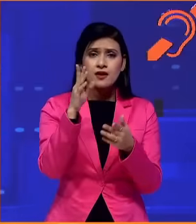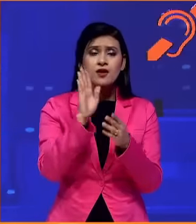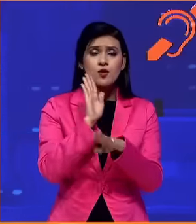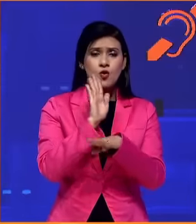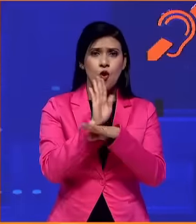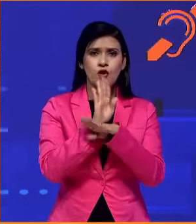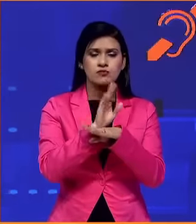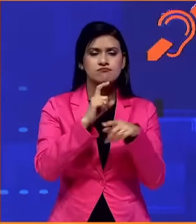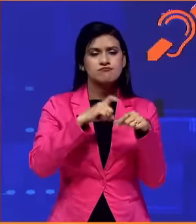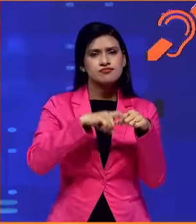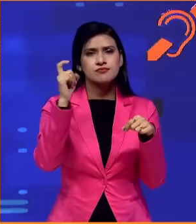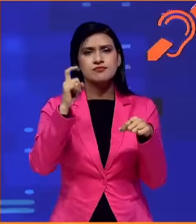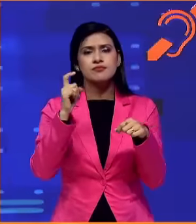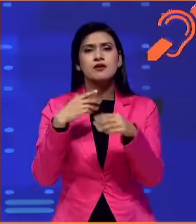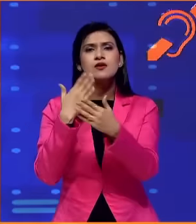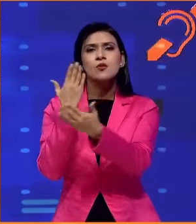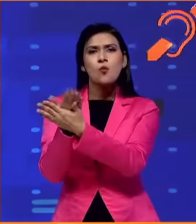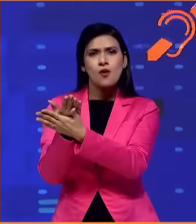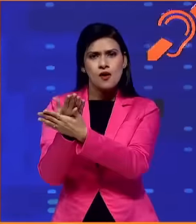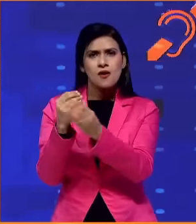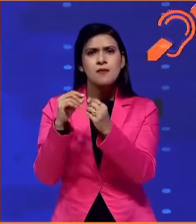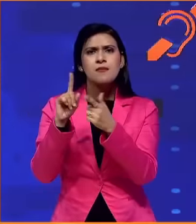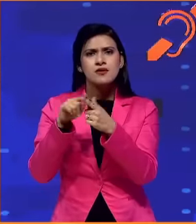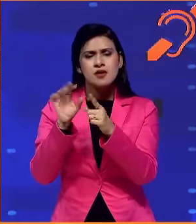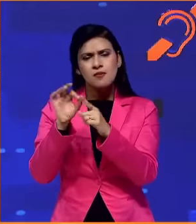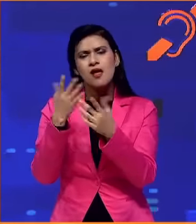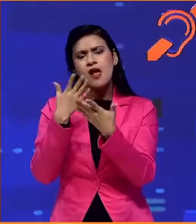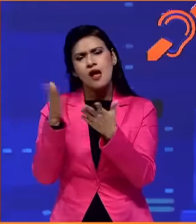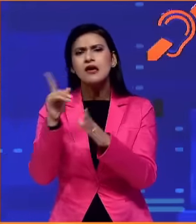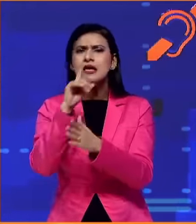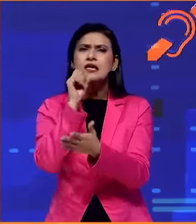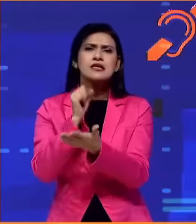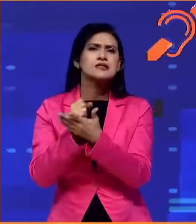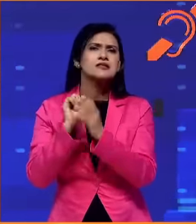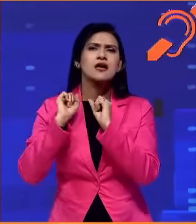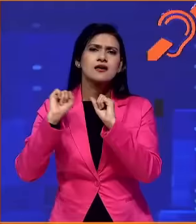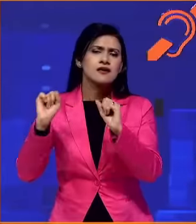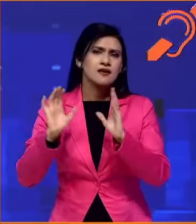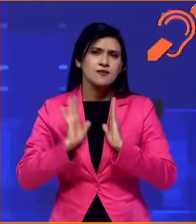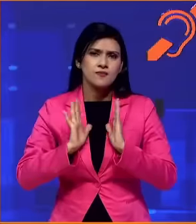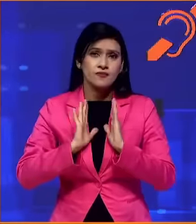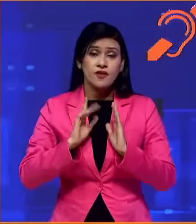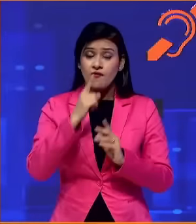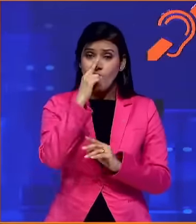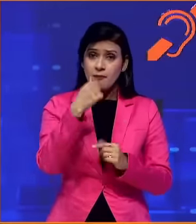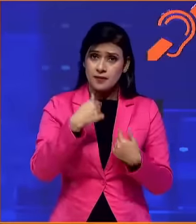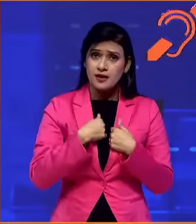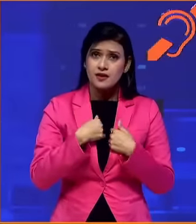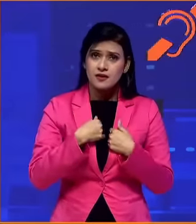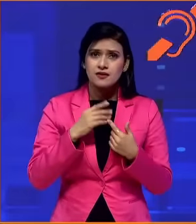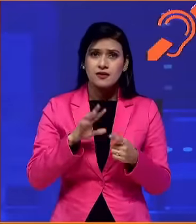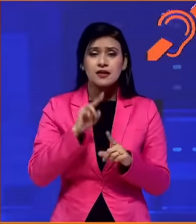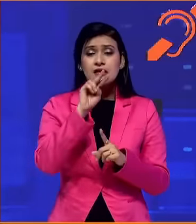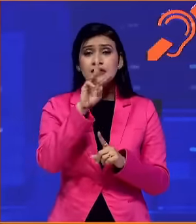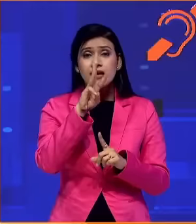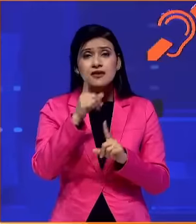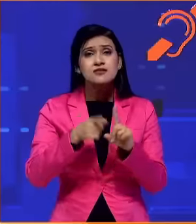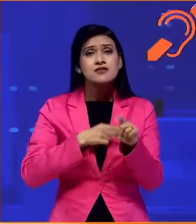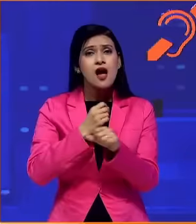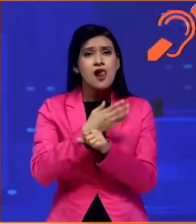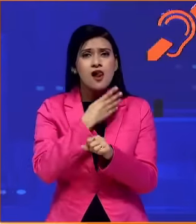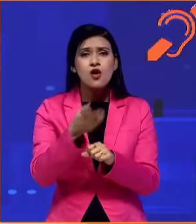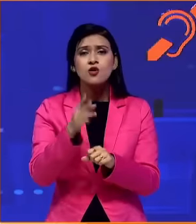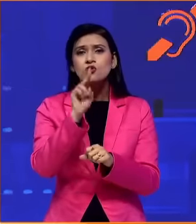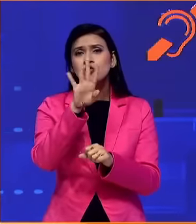होरहेहैं।अलग-अलग लोगोंकोअलग-अलगसमय परअपनीसुविधाकेअनुसारनिर्णयलेनेकाअधिकारहै। लेकिनजहांतक ​​मेरा सवालहै,रजतजी,